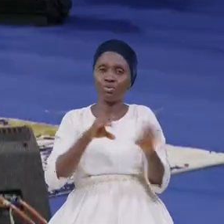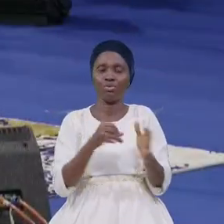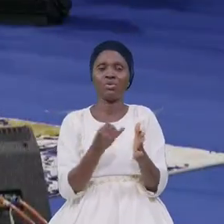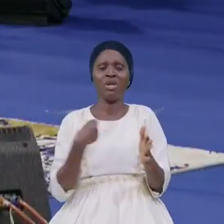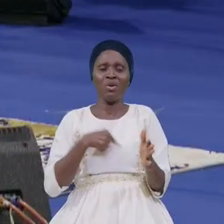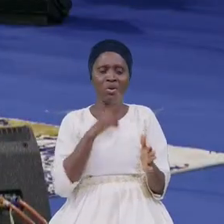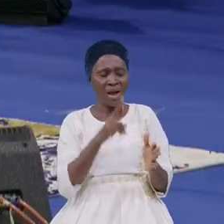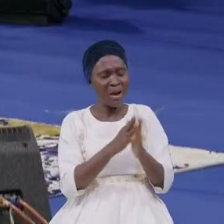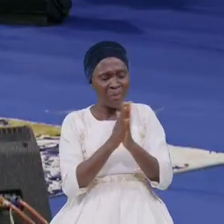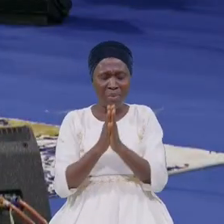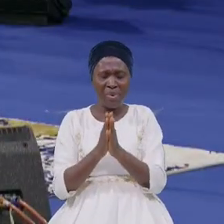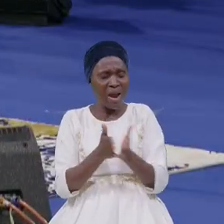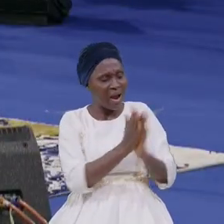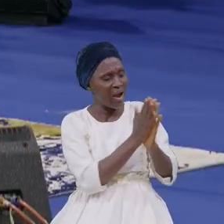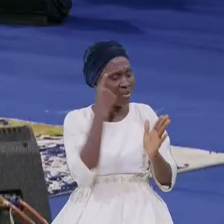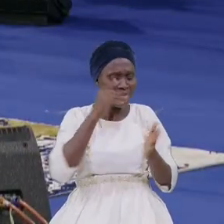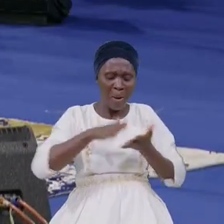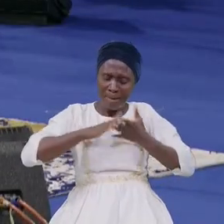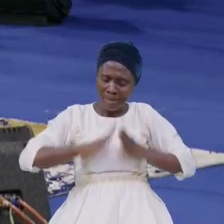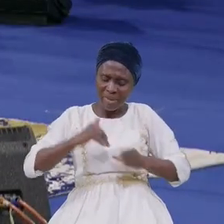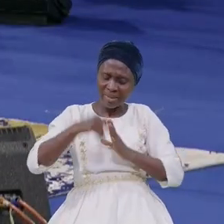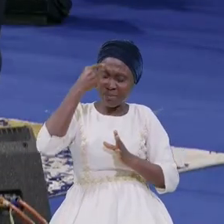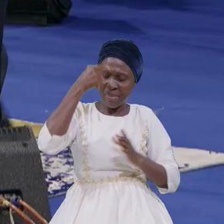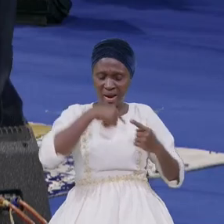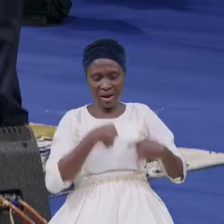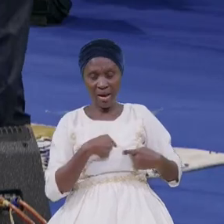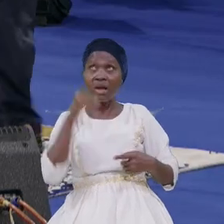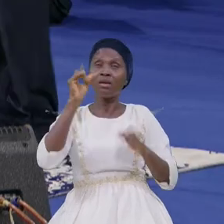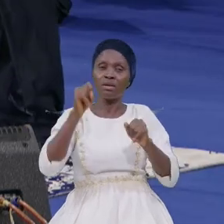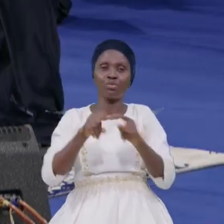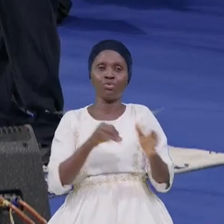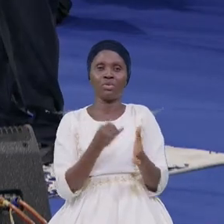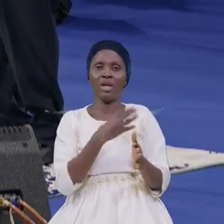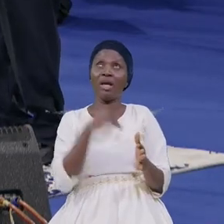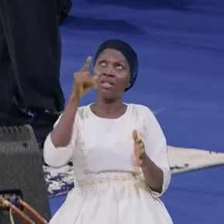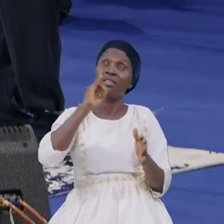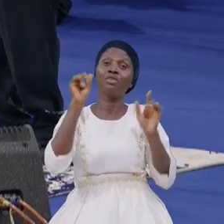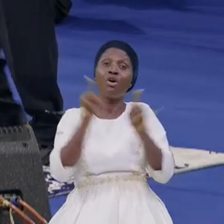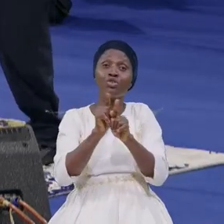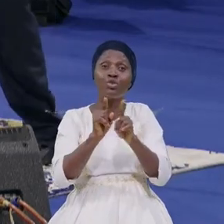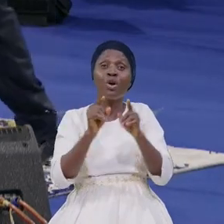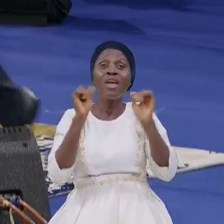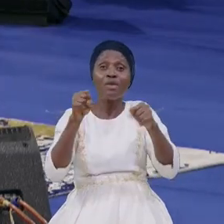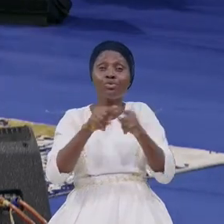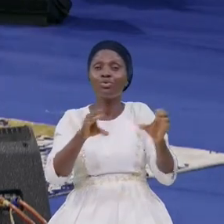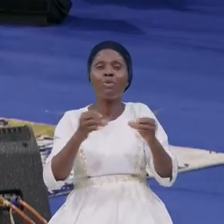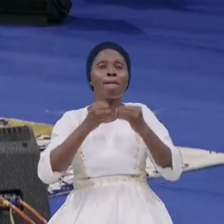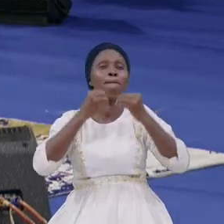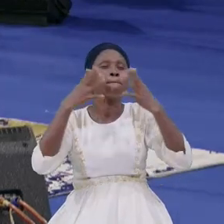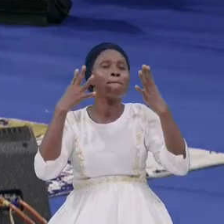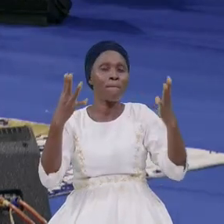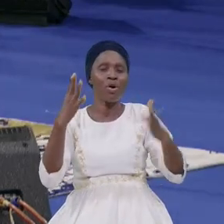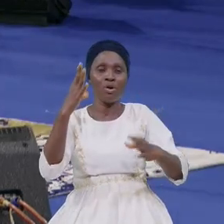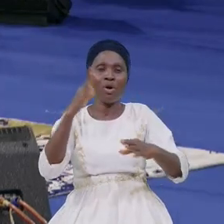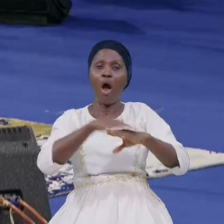la paix du cœur, il est capable de le faire. Même il est capable de faire au-delà de tout ce que